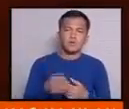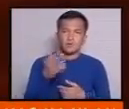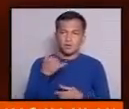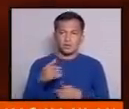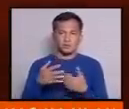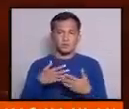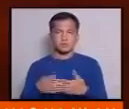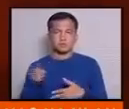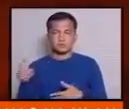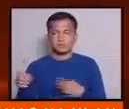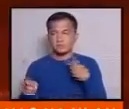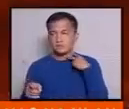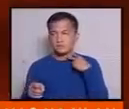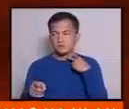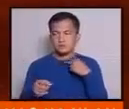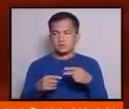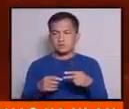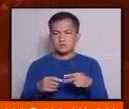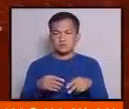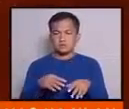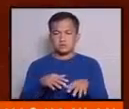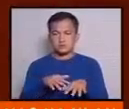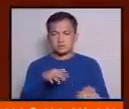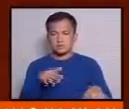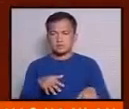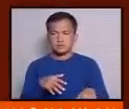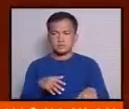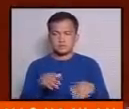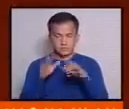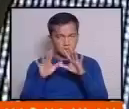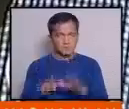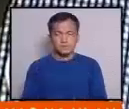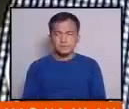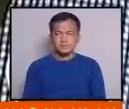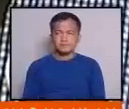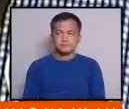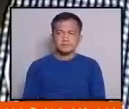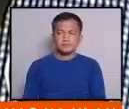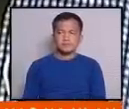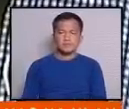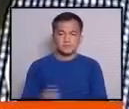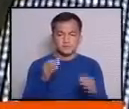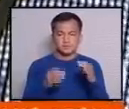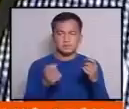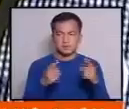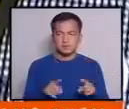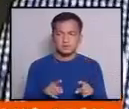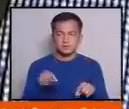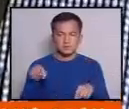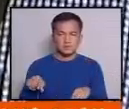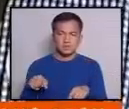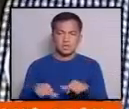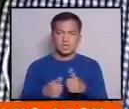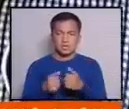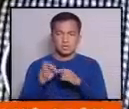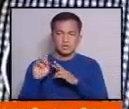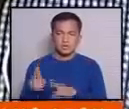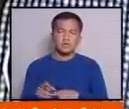sila naiipit din sa traffic sa tuwing uulan. Kung mangyayari ulit itong ganito, kung paan namin re-respond yan. Kasi